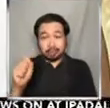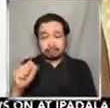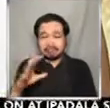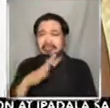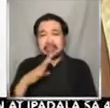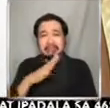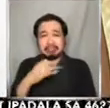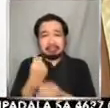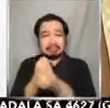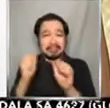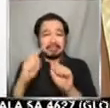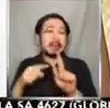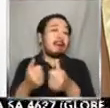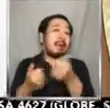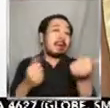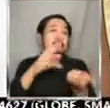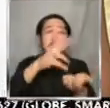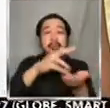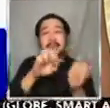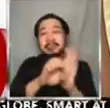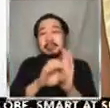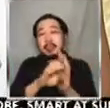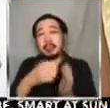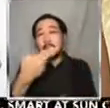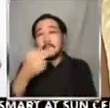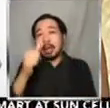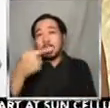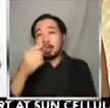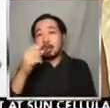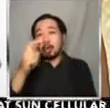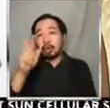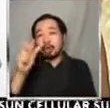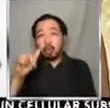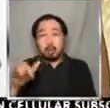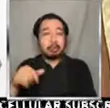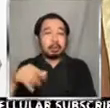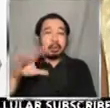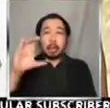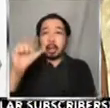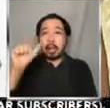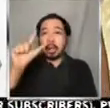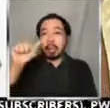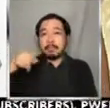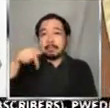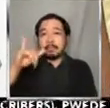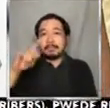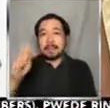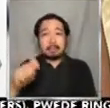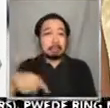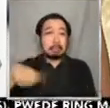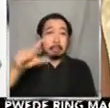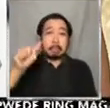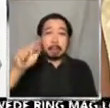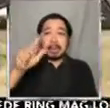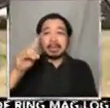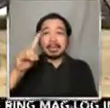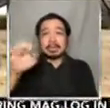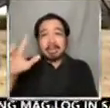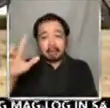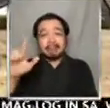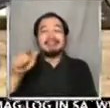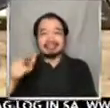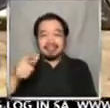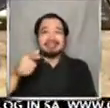Pero sa ibang lugar, katulad ng Hagonoy, Kalumpit, Laridel, basta yung dadaan ng mababa, yun ang